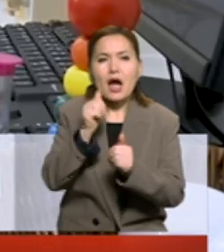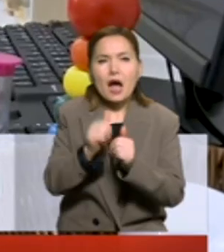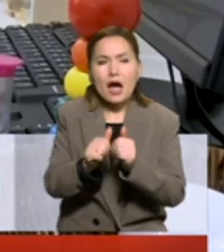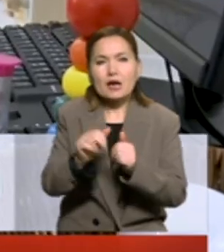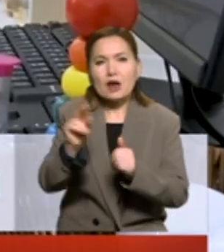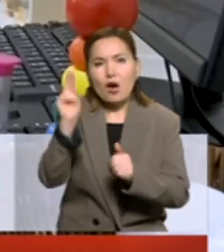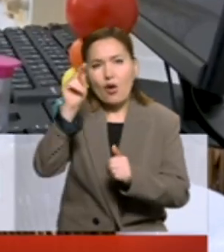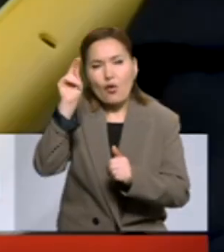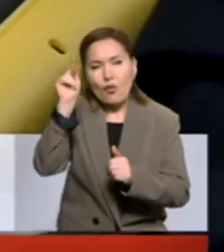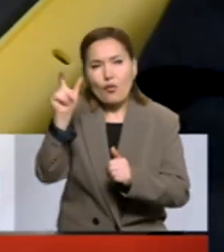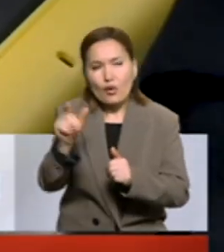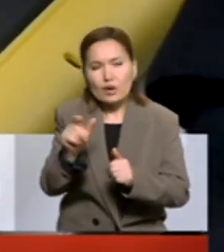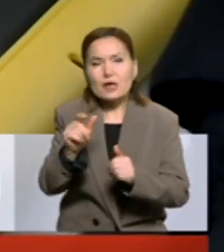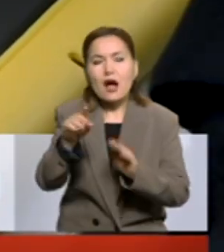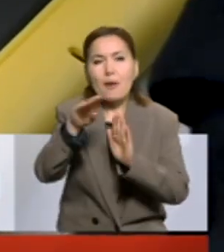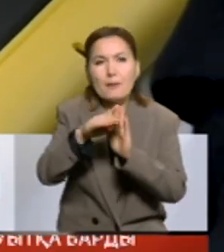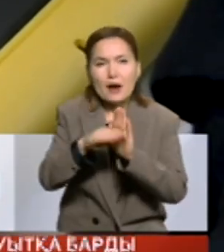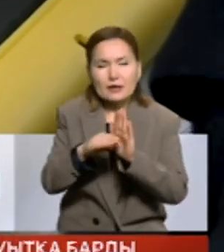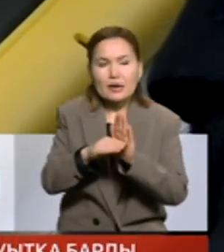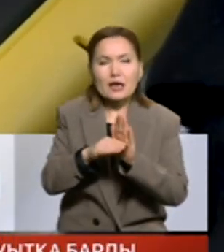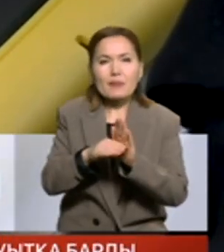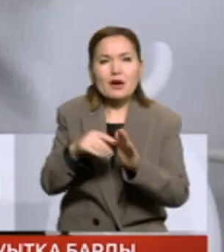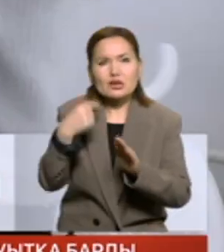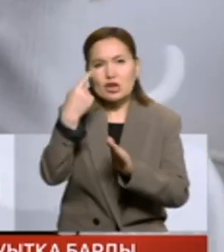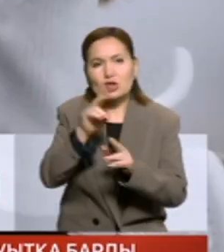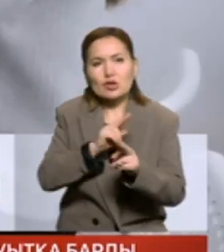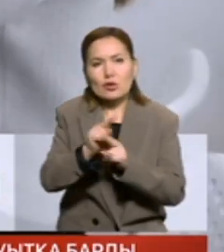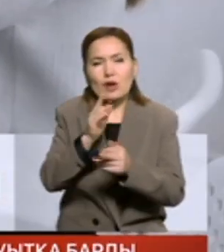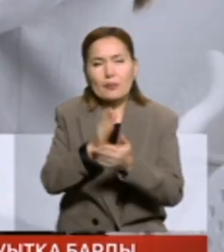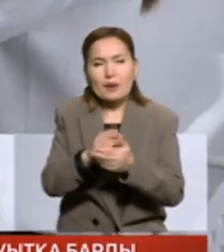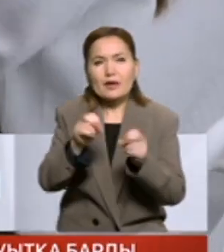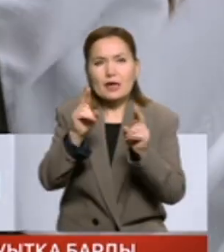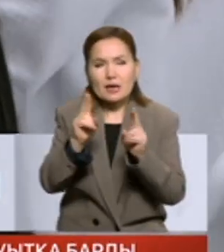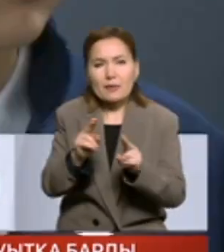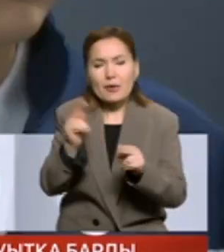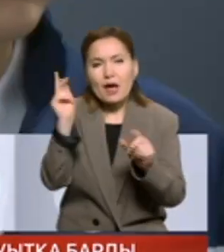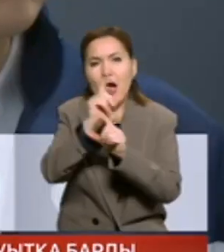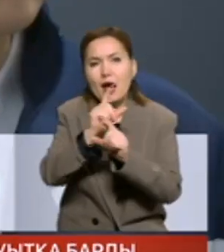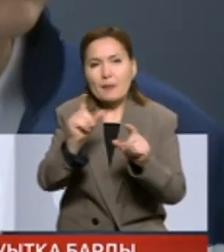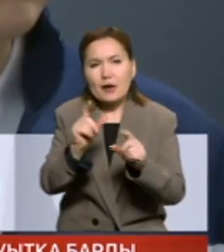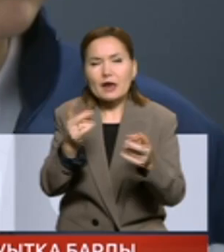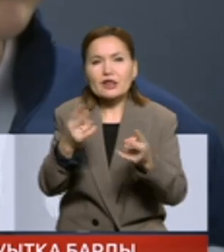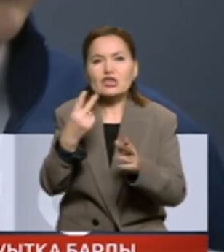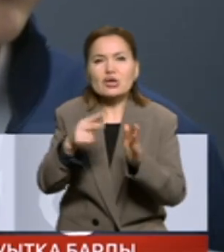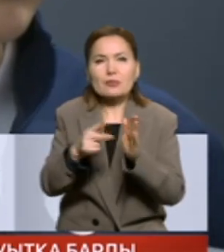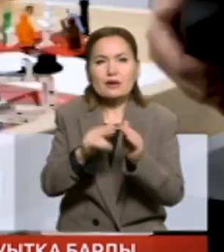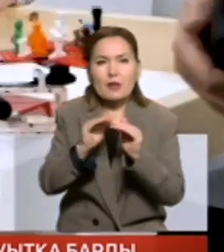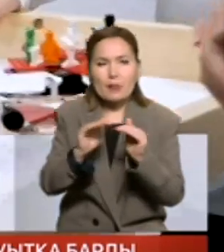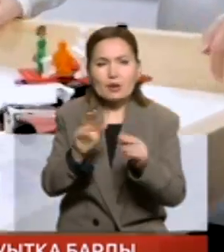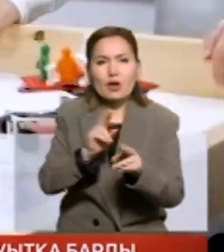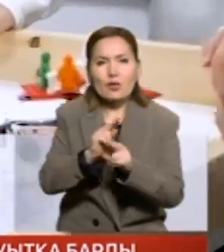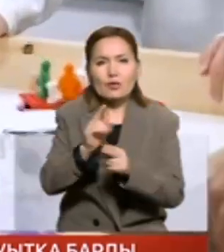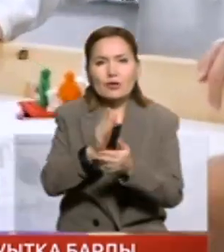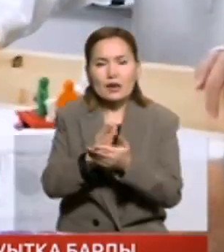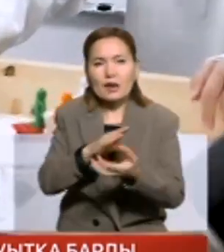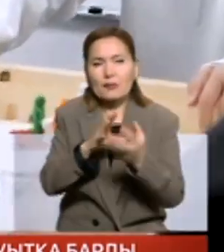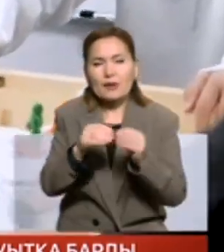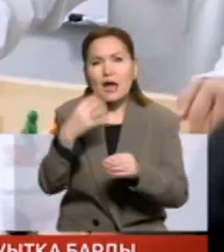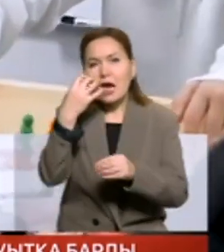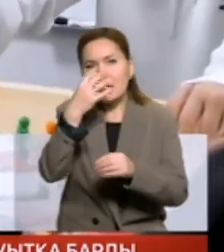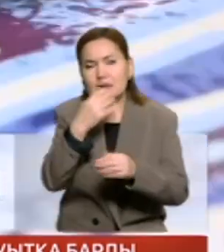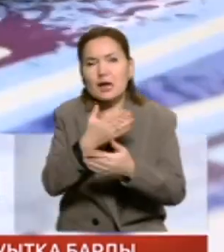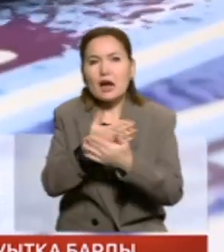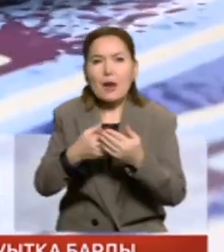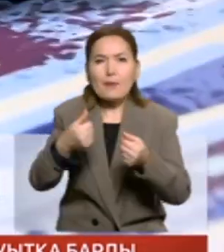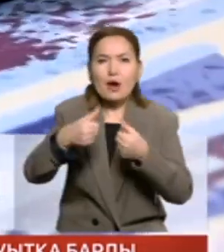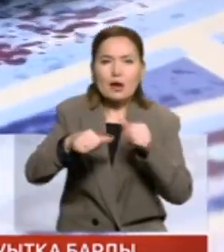жеке оқу бағдарламасы әзірленген. Бүгінде гимназияда арнаулы білім беруді қажет ететін 28 бала оқиды. Сонымен қатар цирк, қыш өнері,